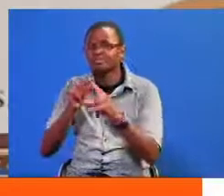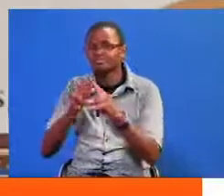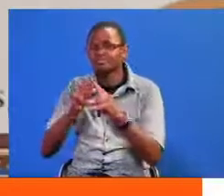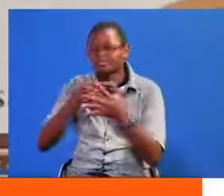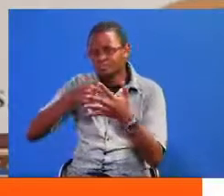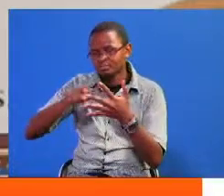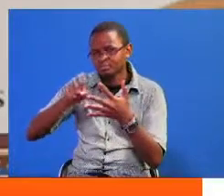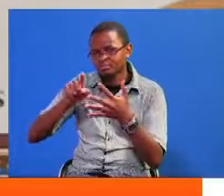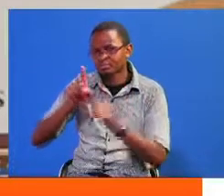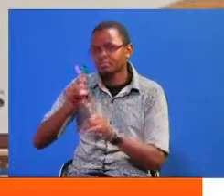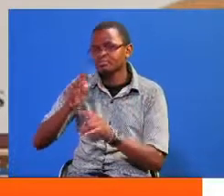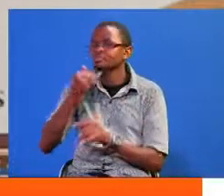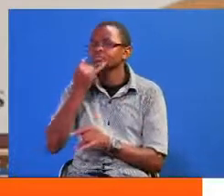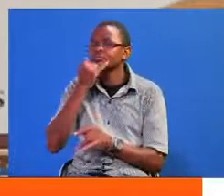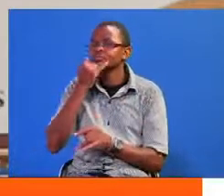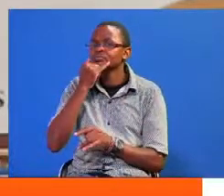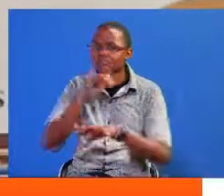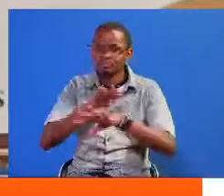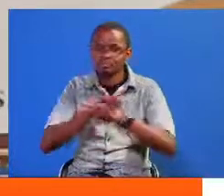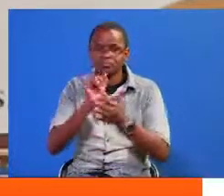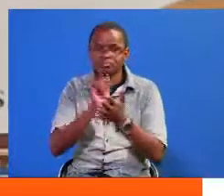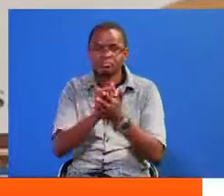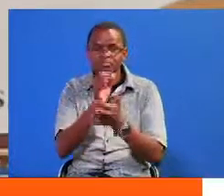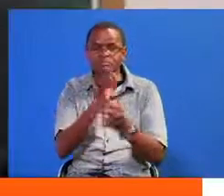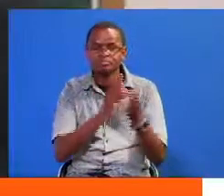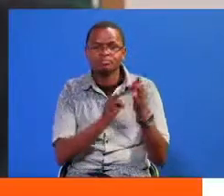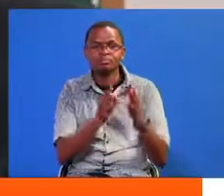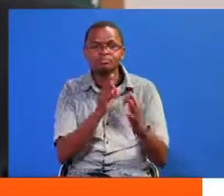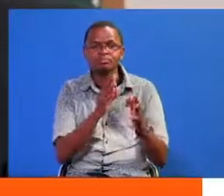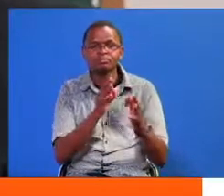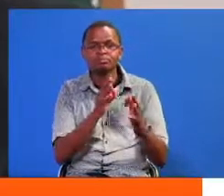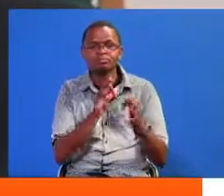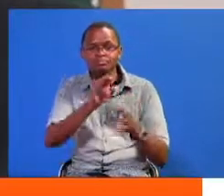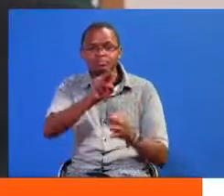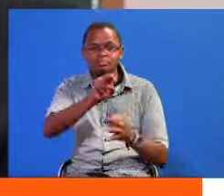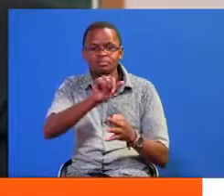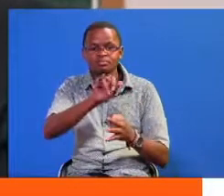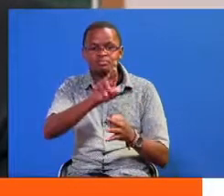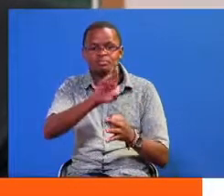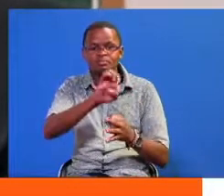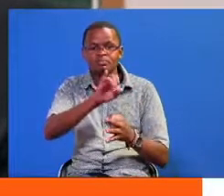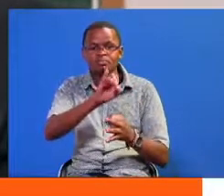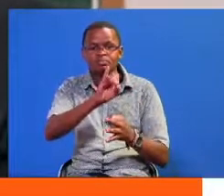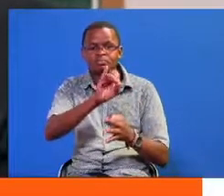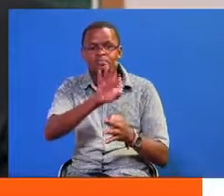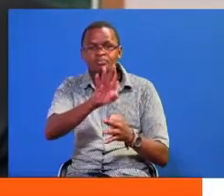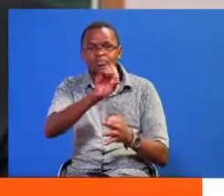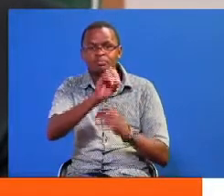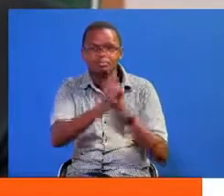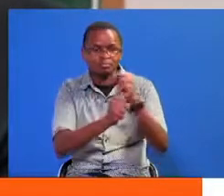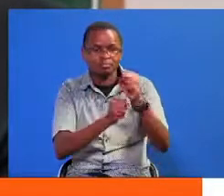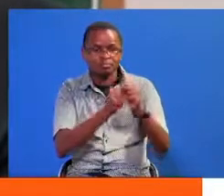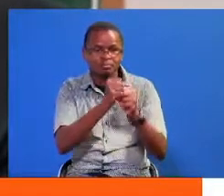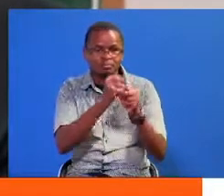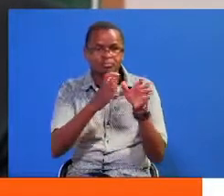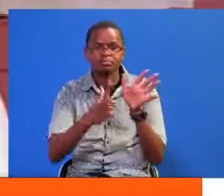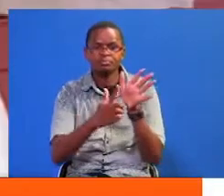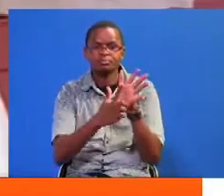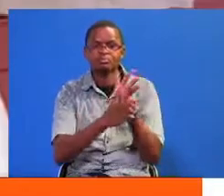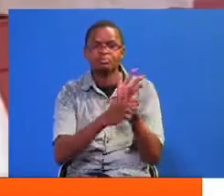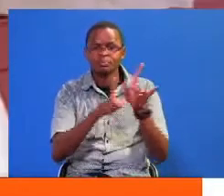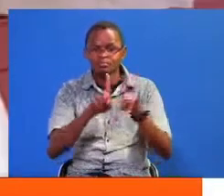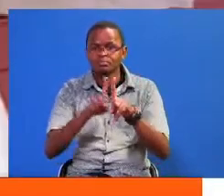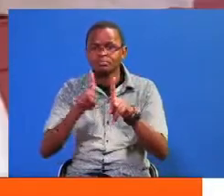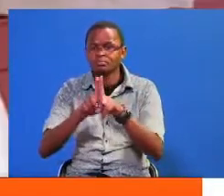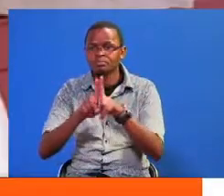correct certain mistakes on that judgment. Nyaberi ana uzoefu wa miaka 30 katika wanasheria.